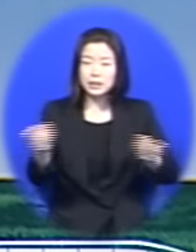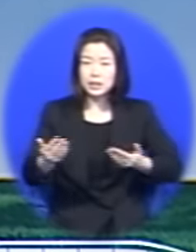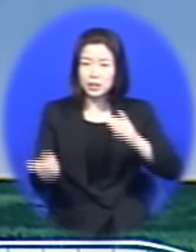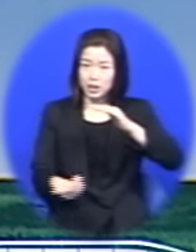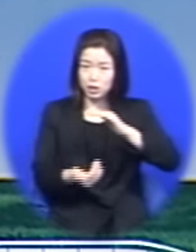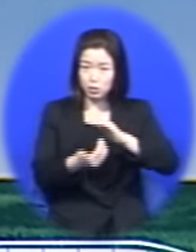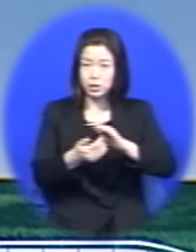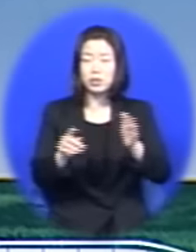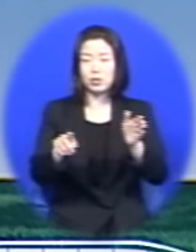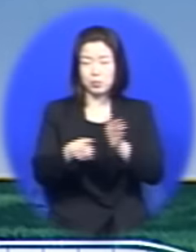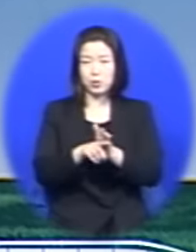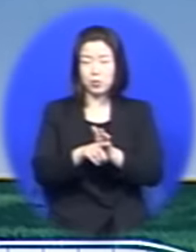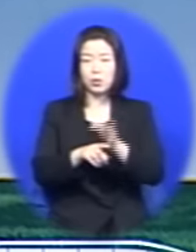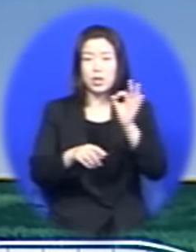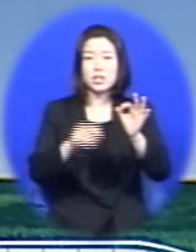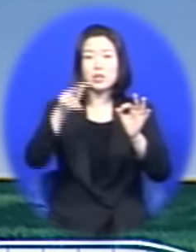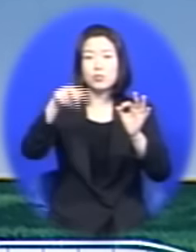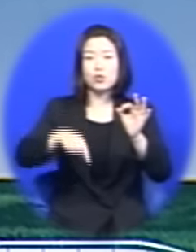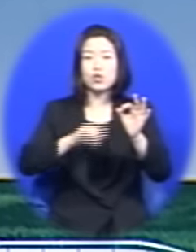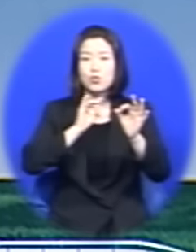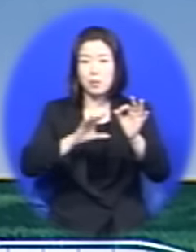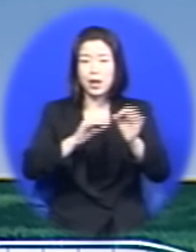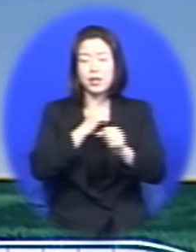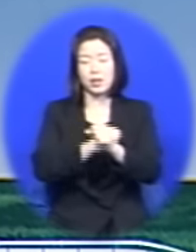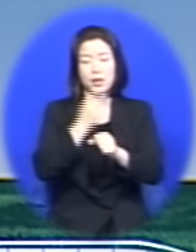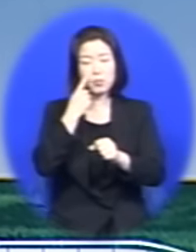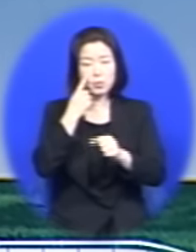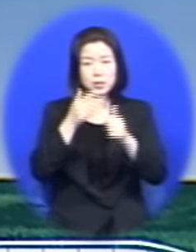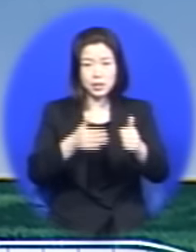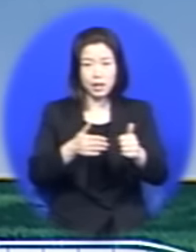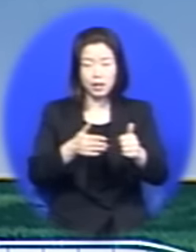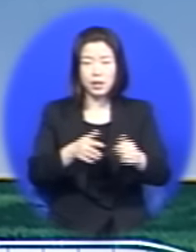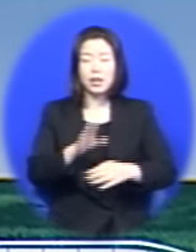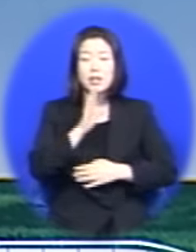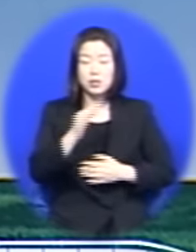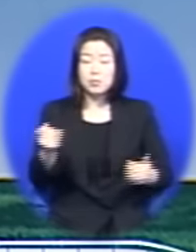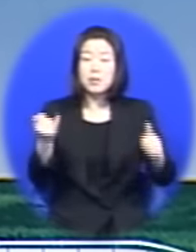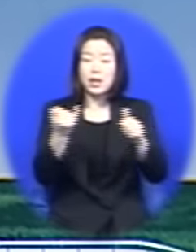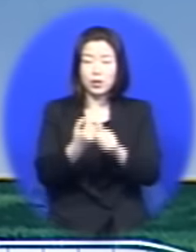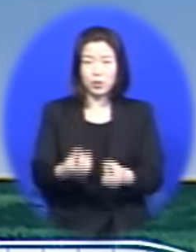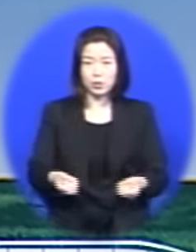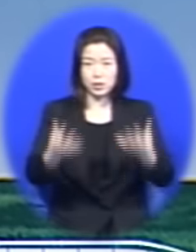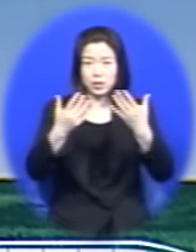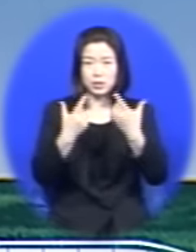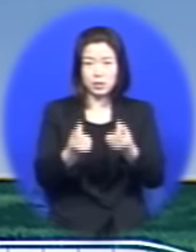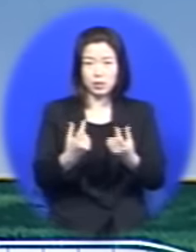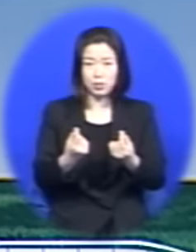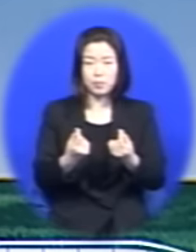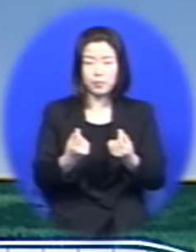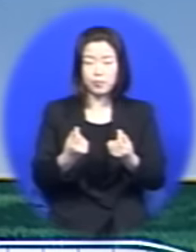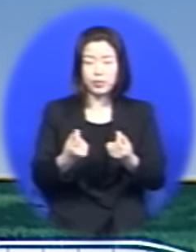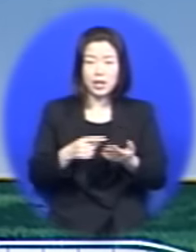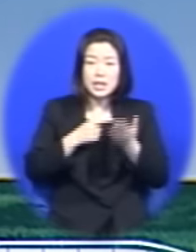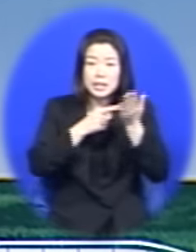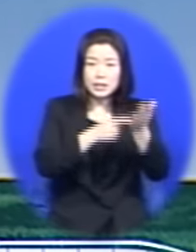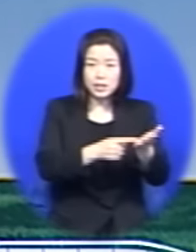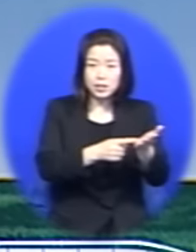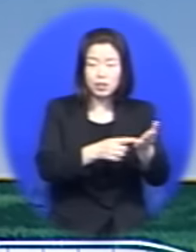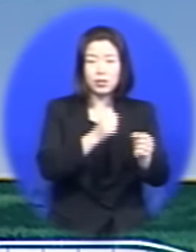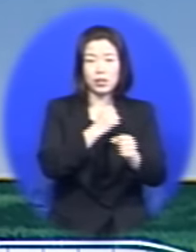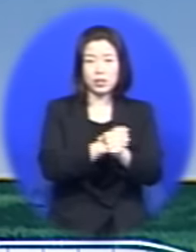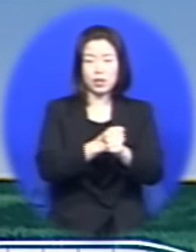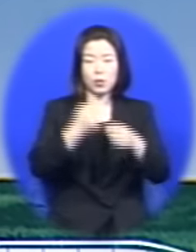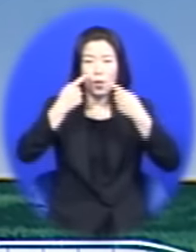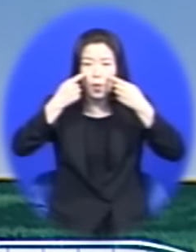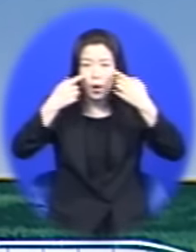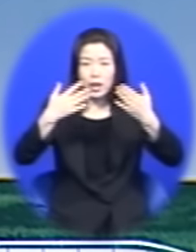믿고 10주만 한번 해봅시다. 정말 결혼식처럼. 그래서 등록했다고 이제